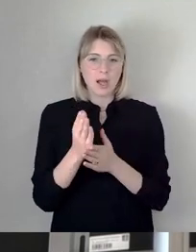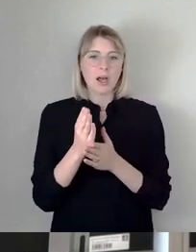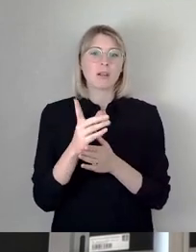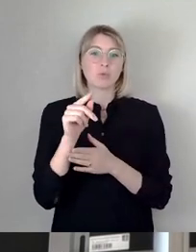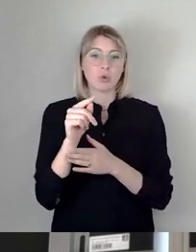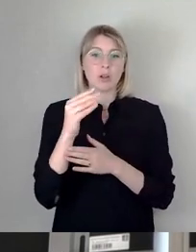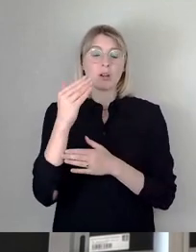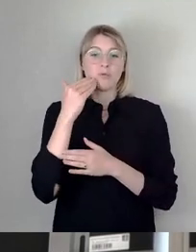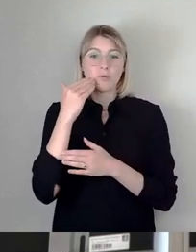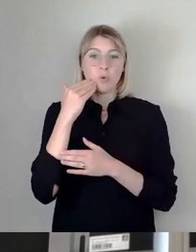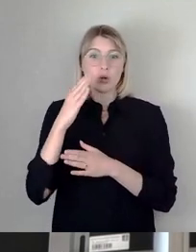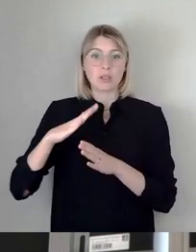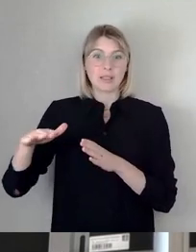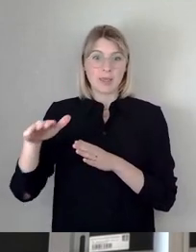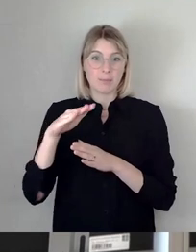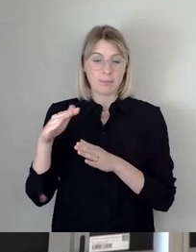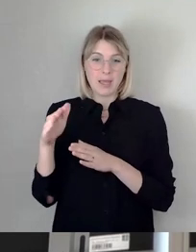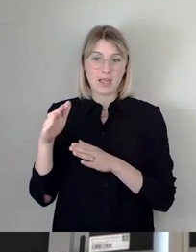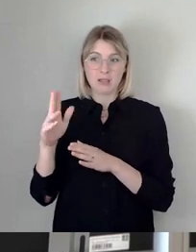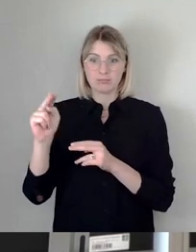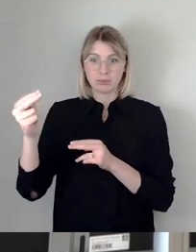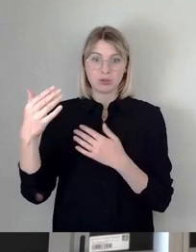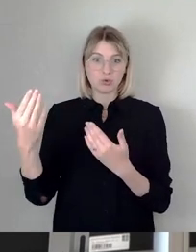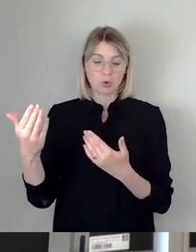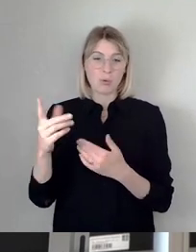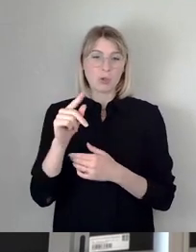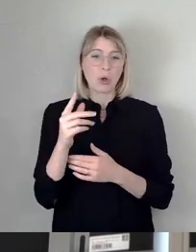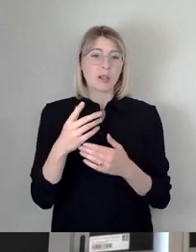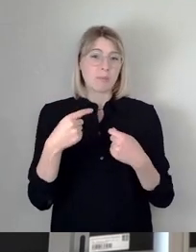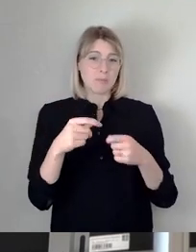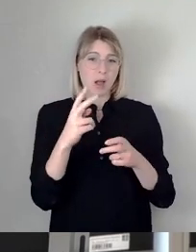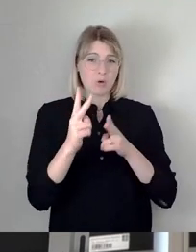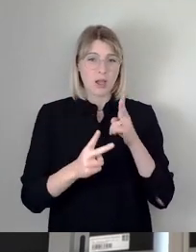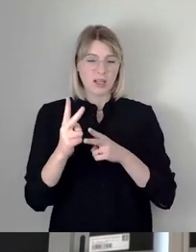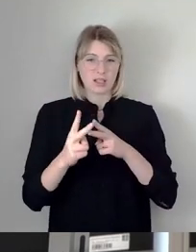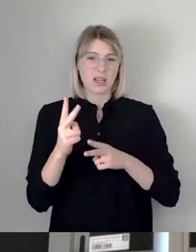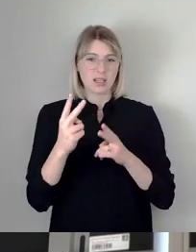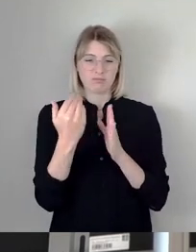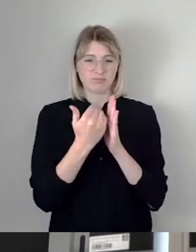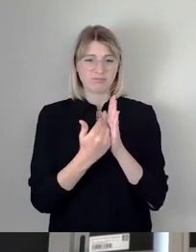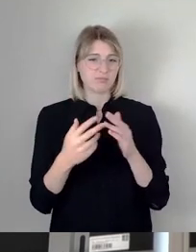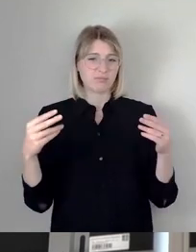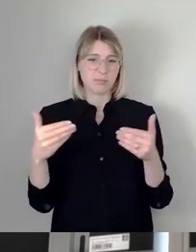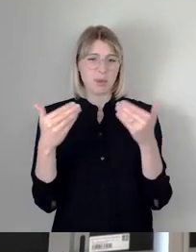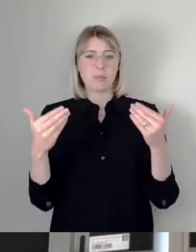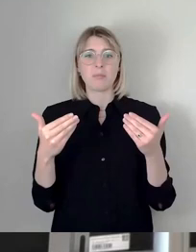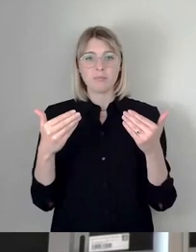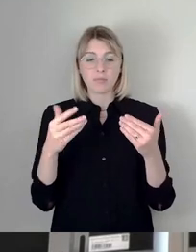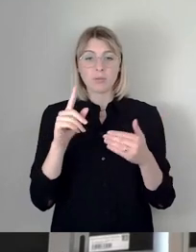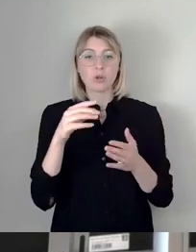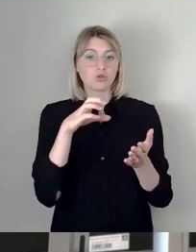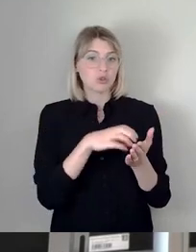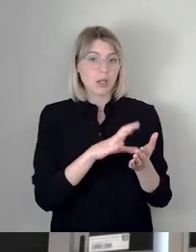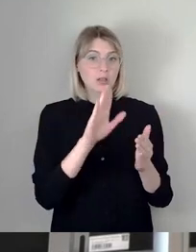ist. Wir haben es hier also mit einer baurechtlich sehr widersprüchlichen Situation zu tun, bei der die Stadt den Handlungsdruck hat, diese nun